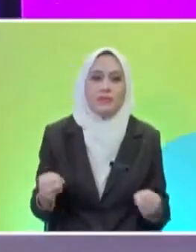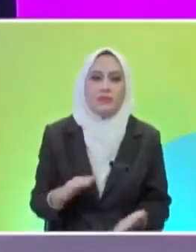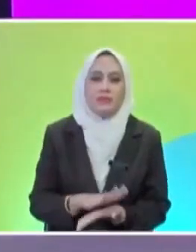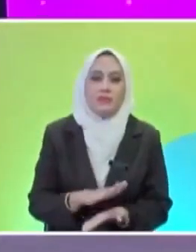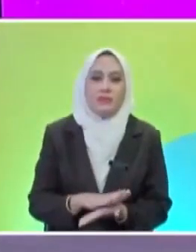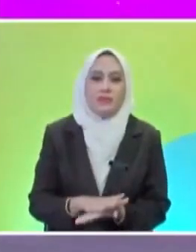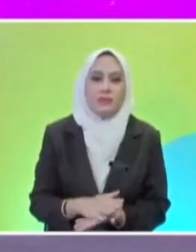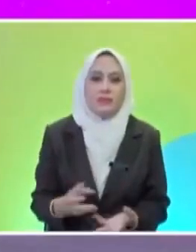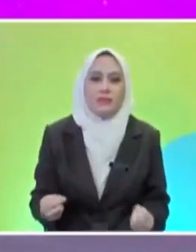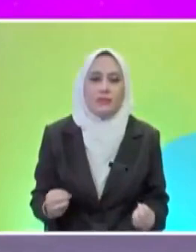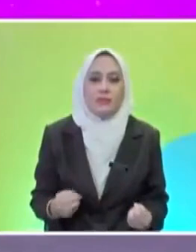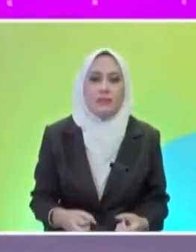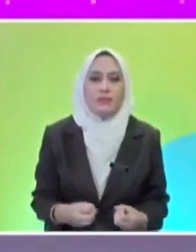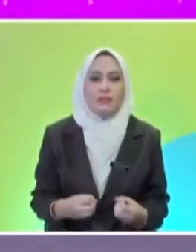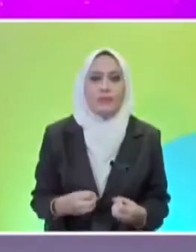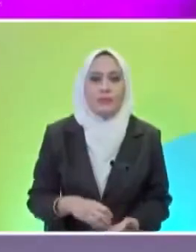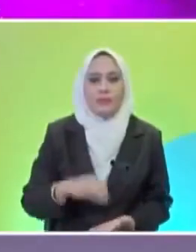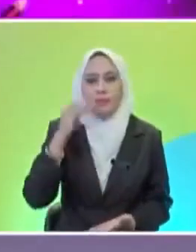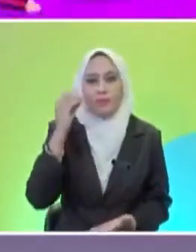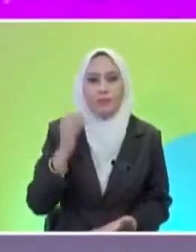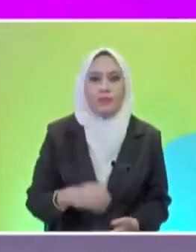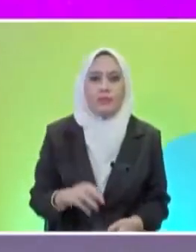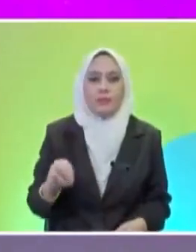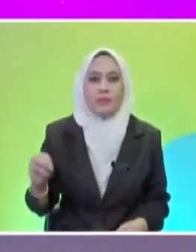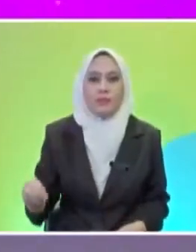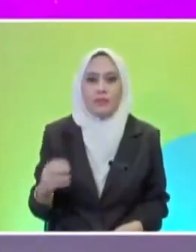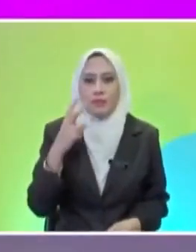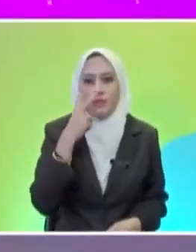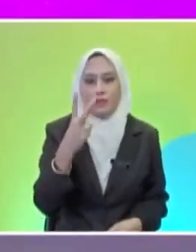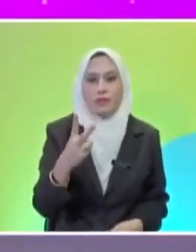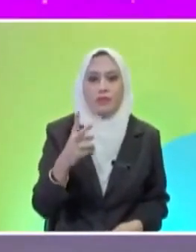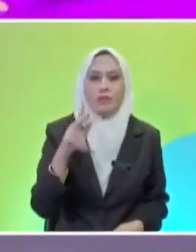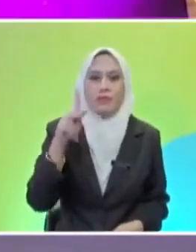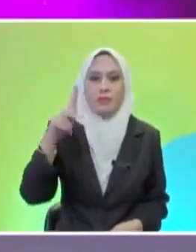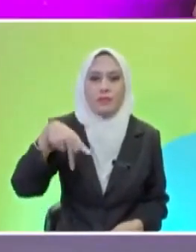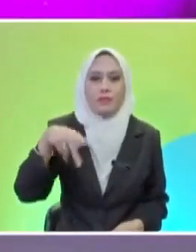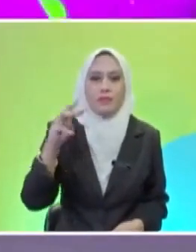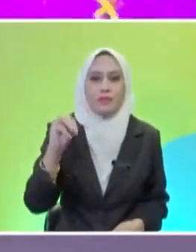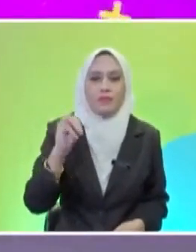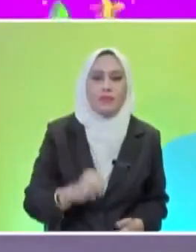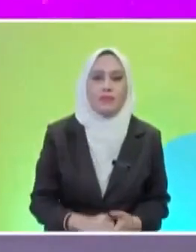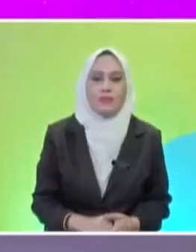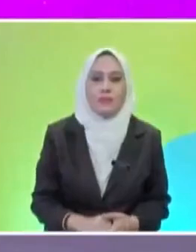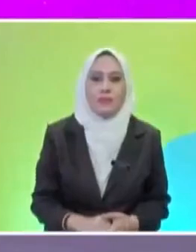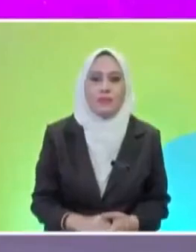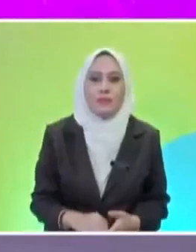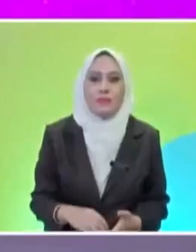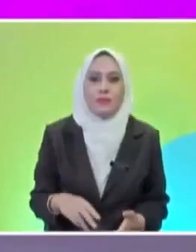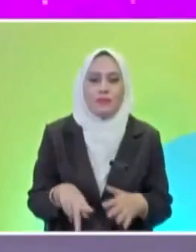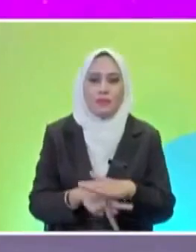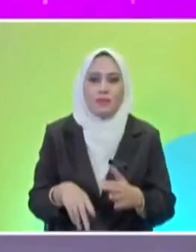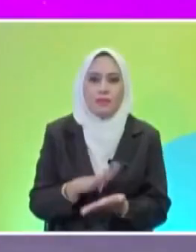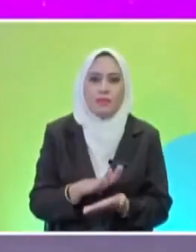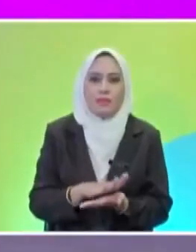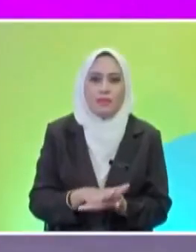macam-macam kita nak belajar. Baiklah, murid-murid sekarang sedang menonton Didik TV KPM. Kita dalam slot prasekolah dan agaknya apa kita